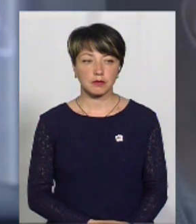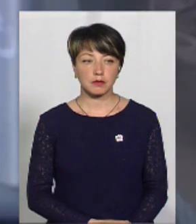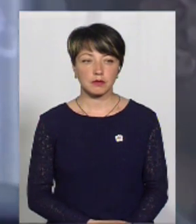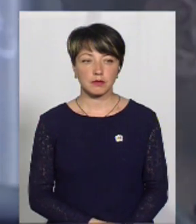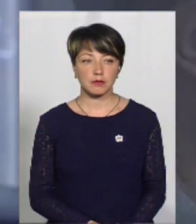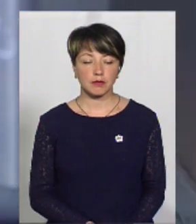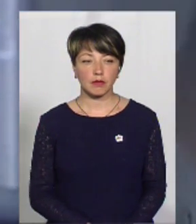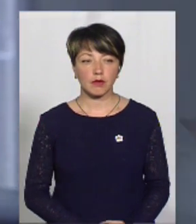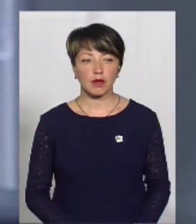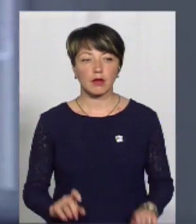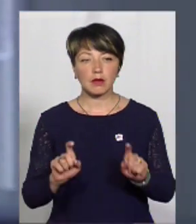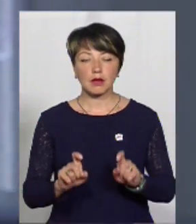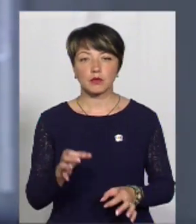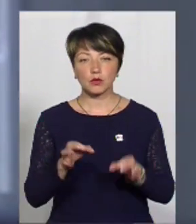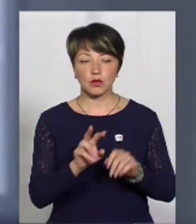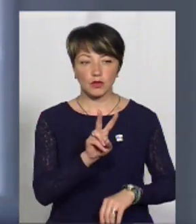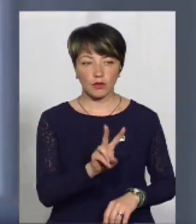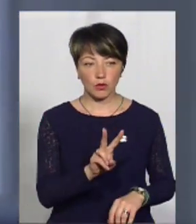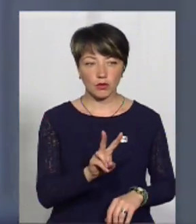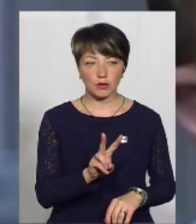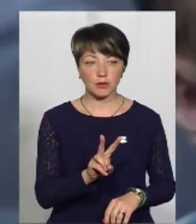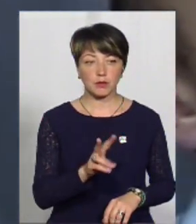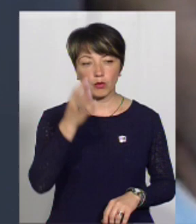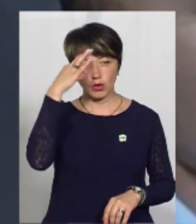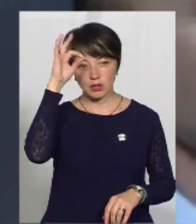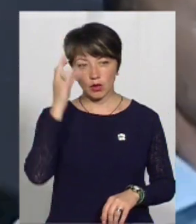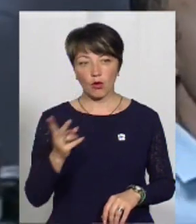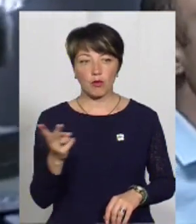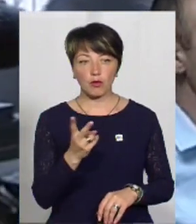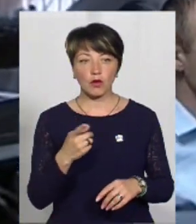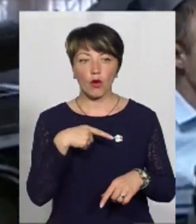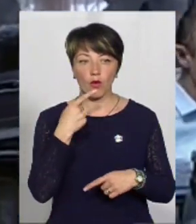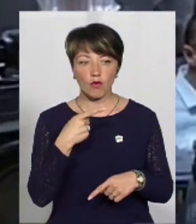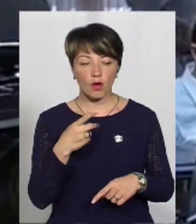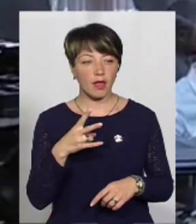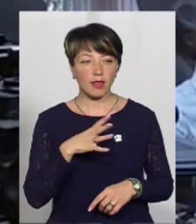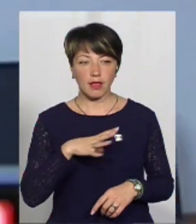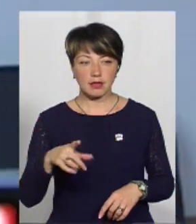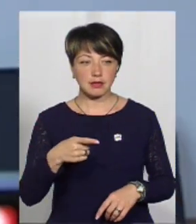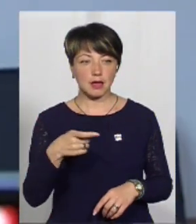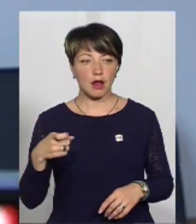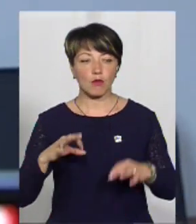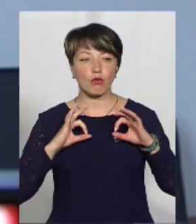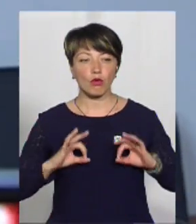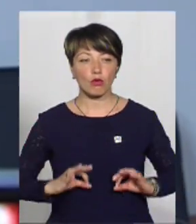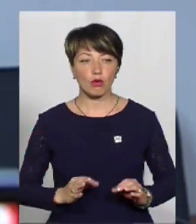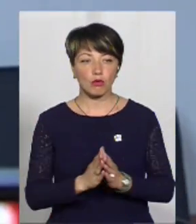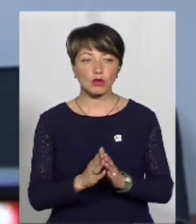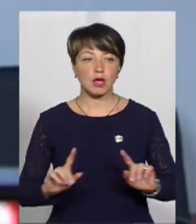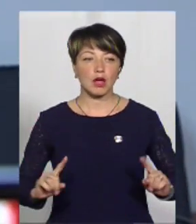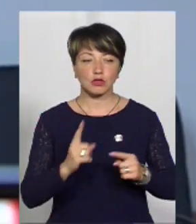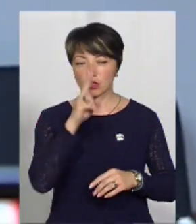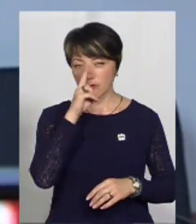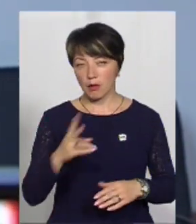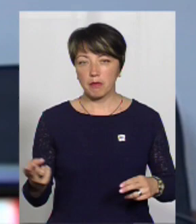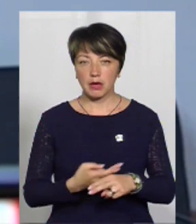На лаві підсудних 2 – Іван Приходько та Володимир Петровець. Вони обидва говорять, не стріляли, а прокурори просять арешту на 2 місяці без